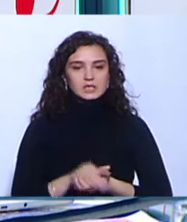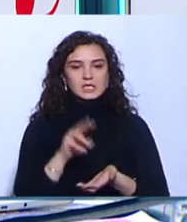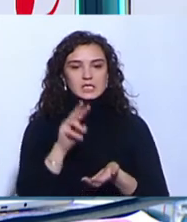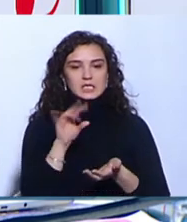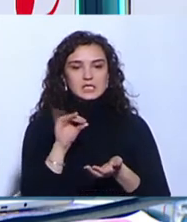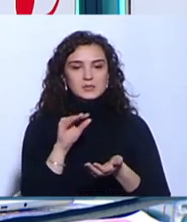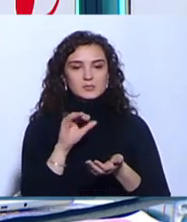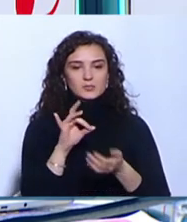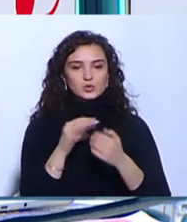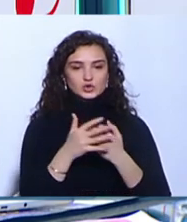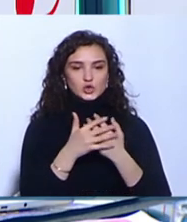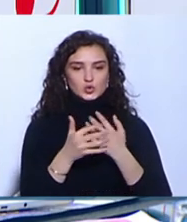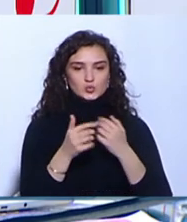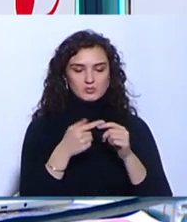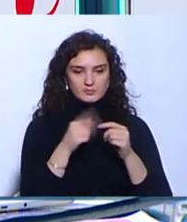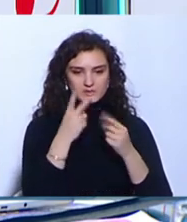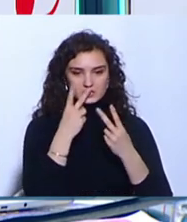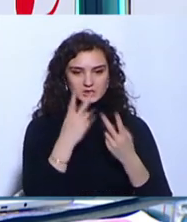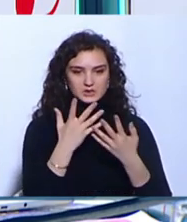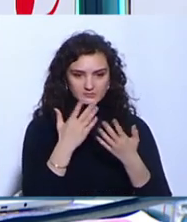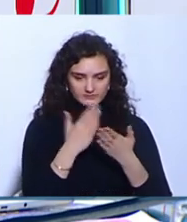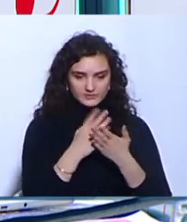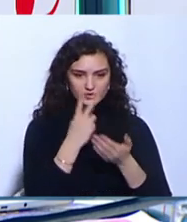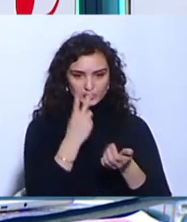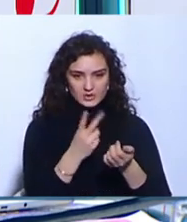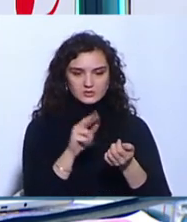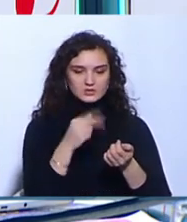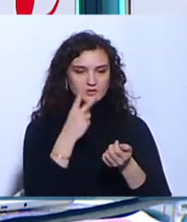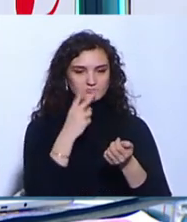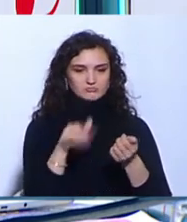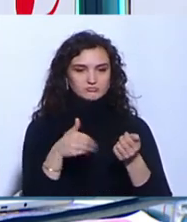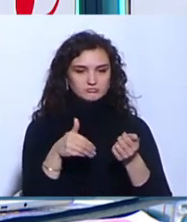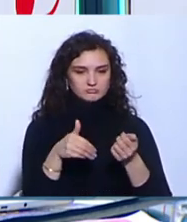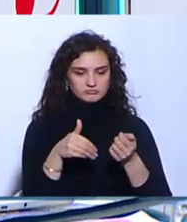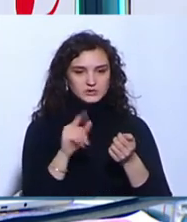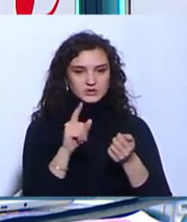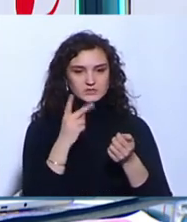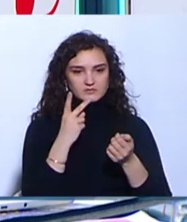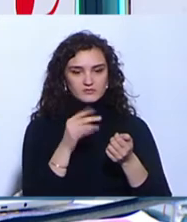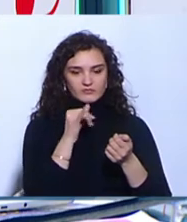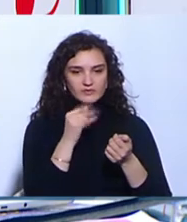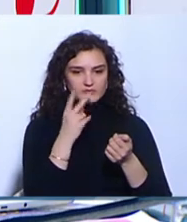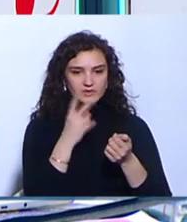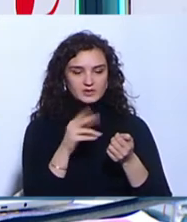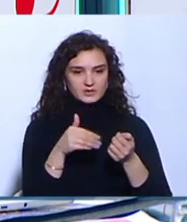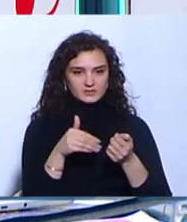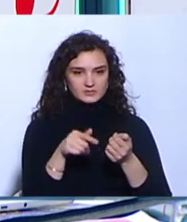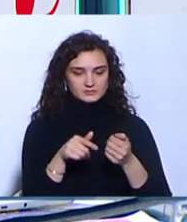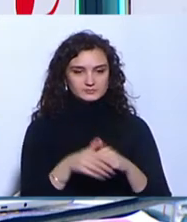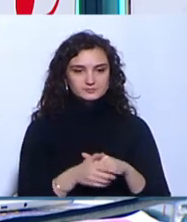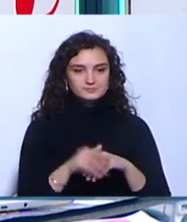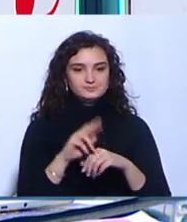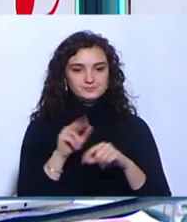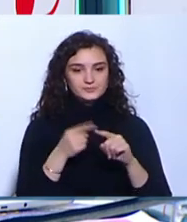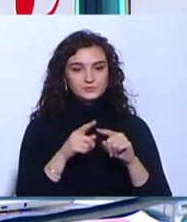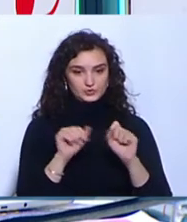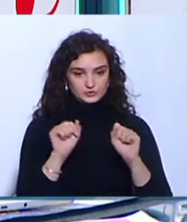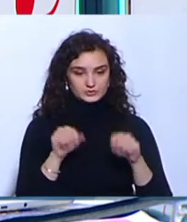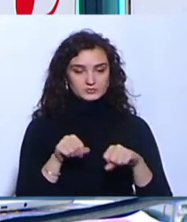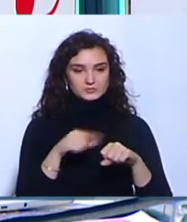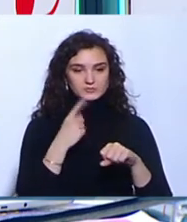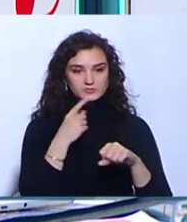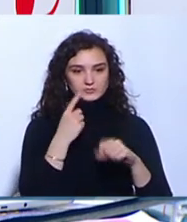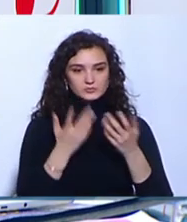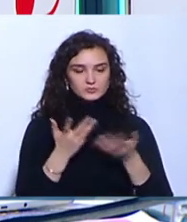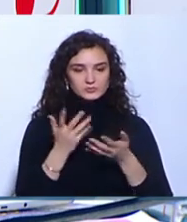ლიმფური შეშუპება, ეს არის ხილული და უხილავი პროცესი ერთდროულად. ანუ რაღაცას ვხედავთ, რაღაცას ვერ ვხედავთ. და შეიძლება ვთქვათ